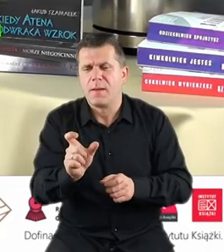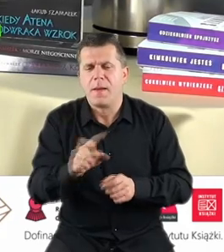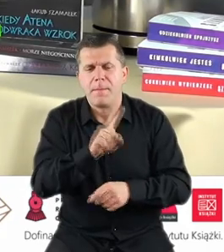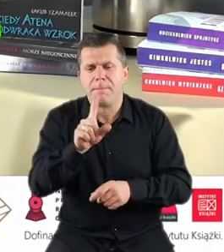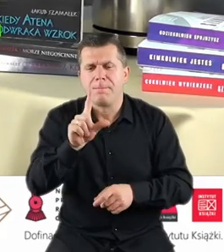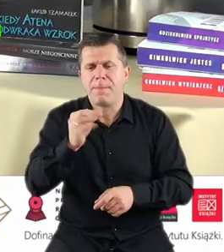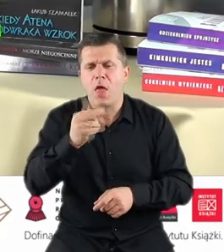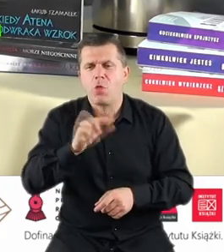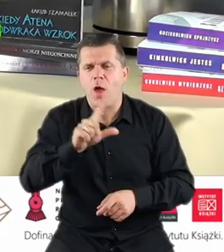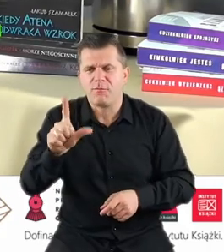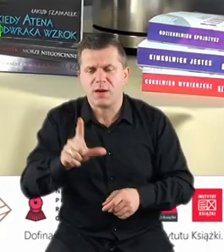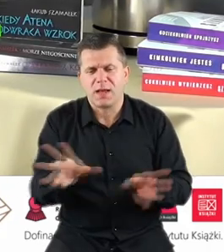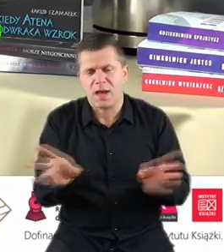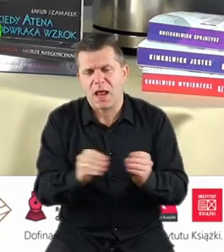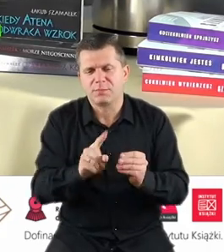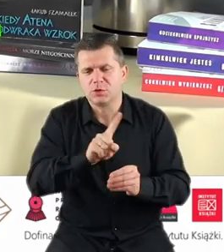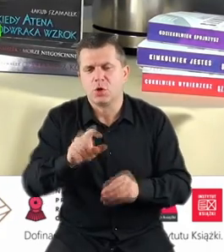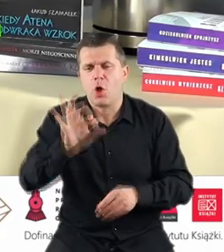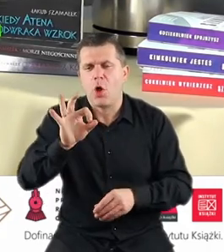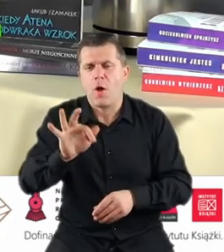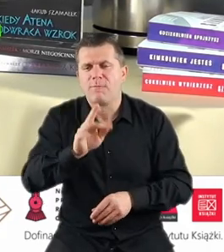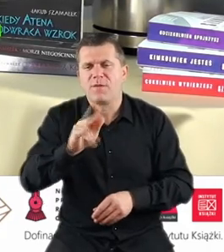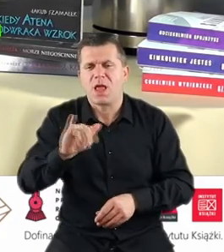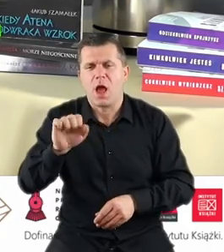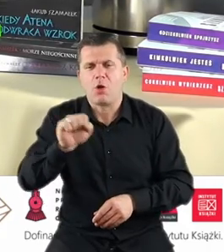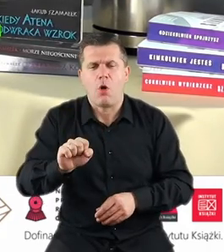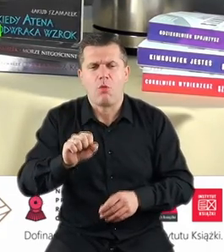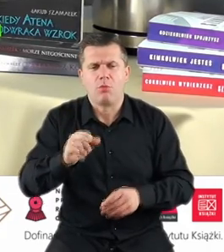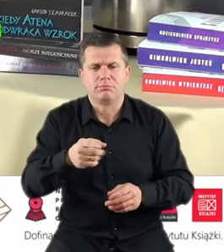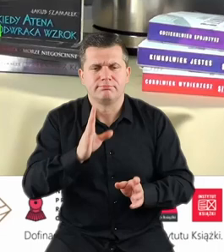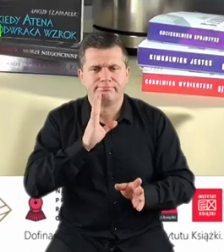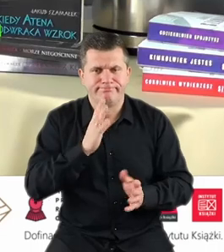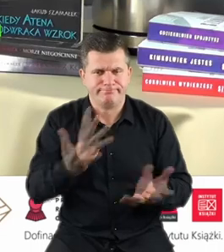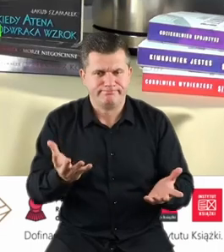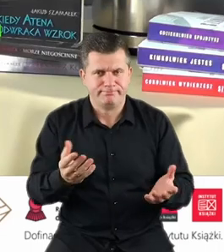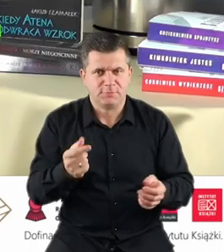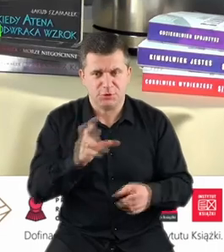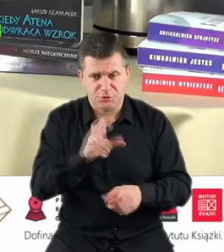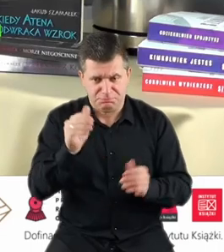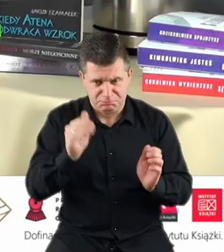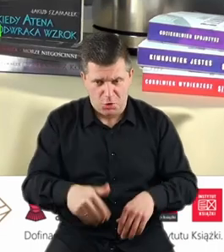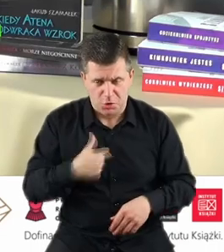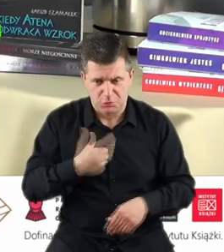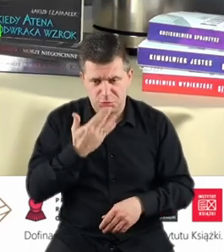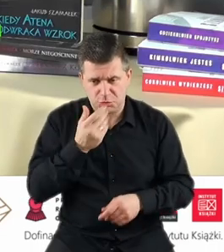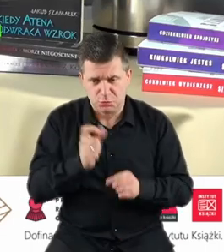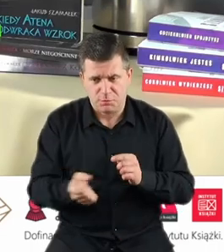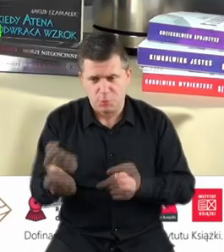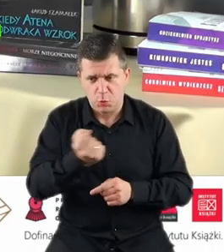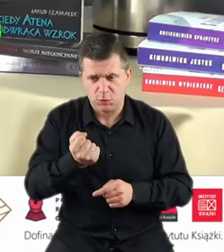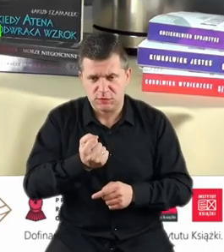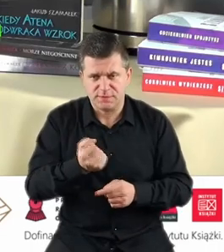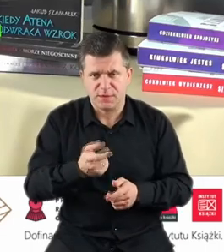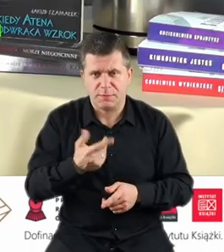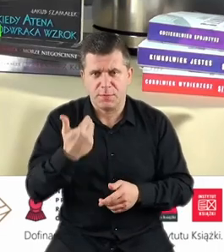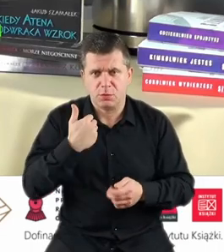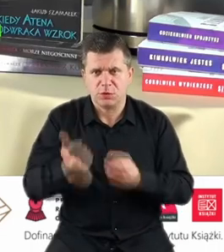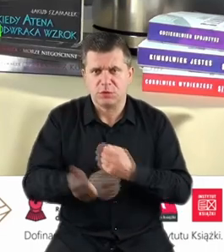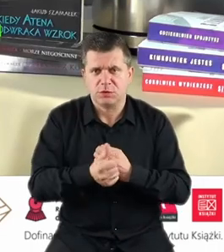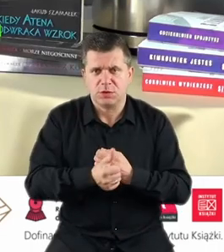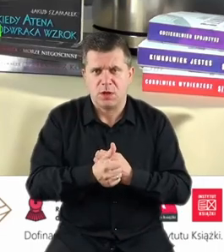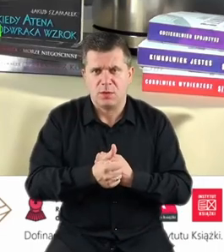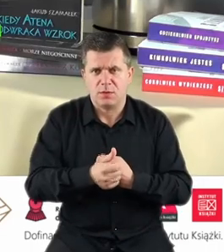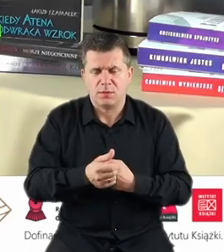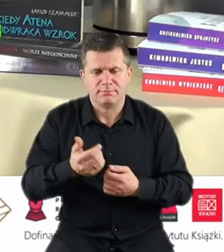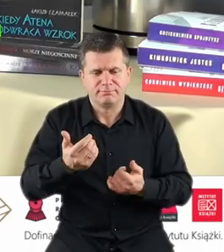I to wywołało bardzo dużą jakby taką debatę, czy my możemy takich terminów używać wobec czegoś, co działo w zupełnie